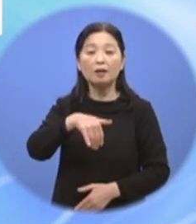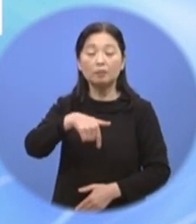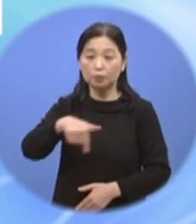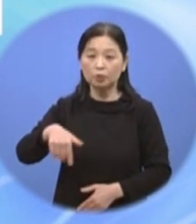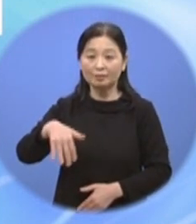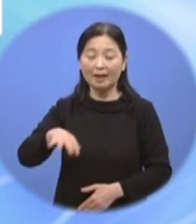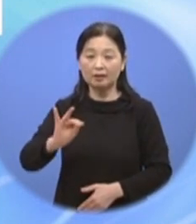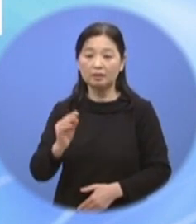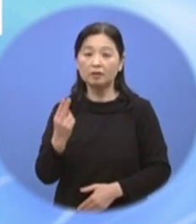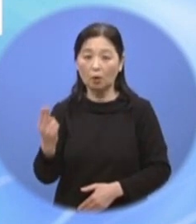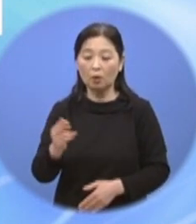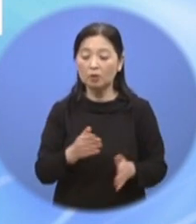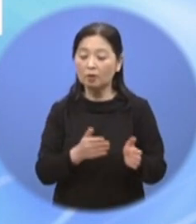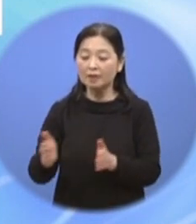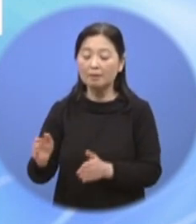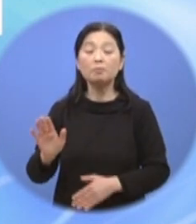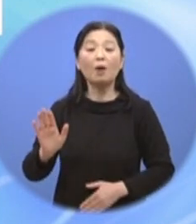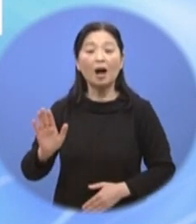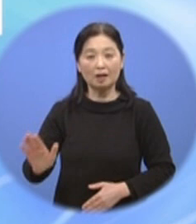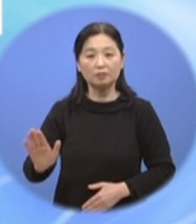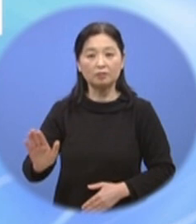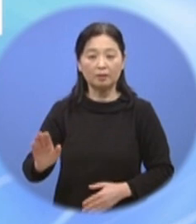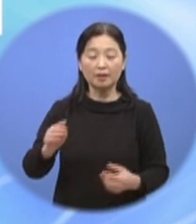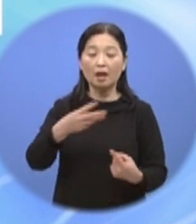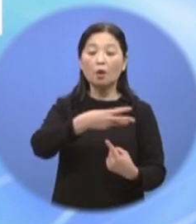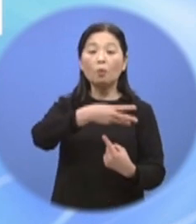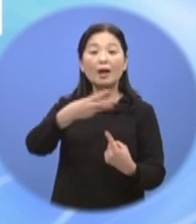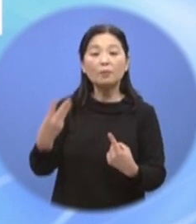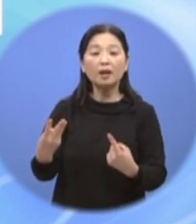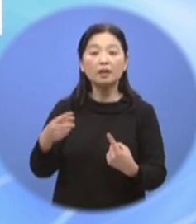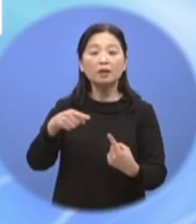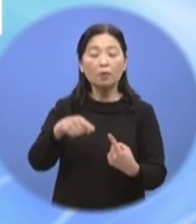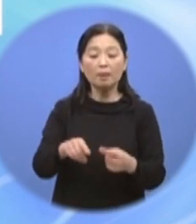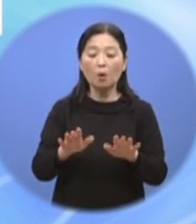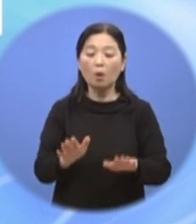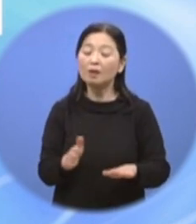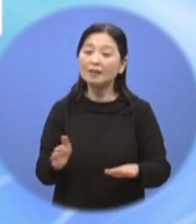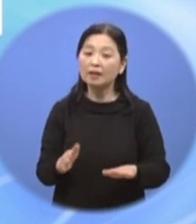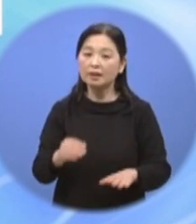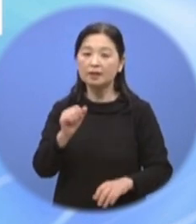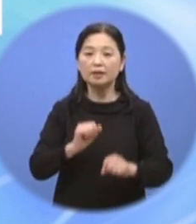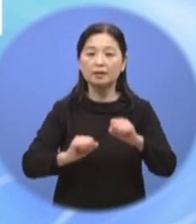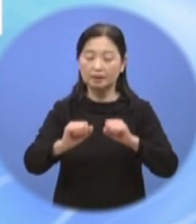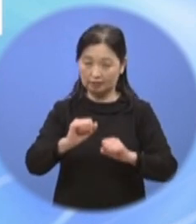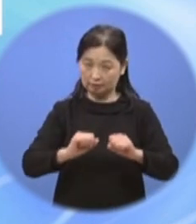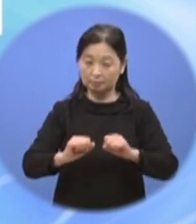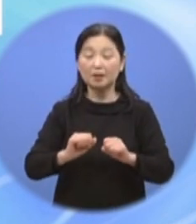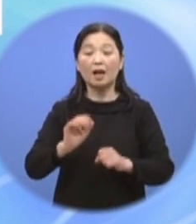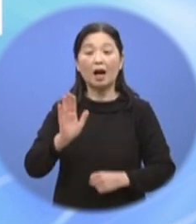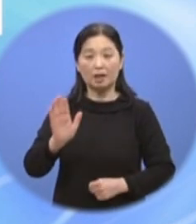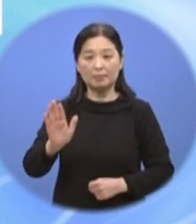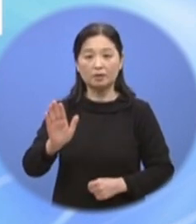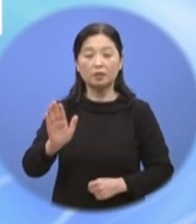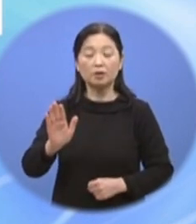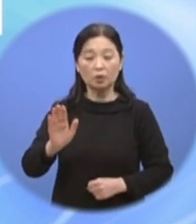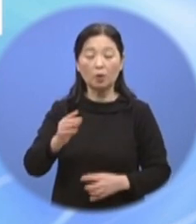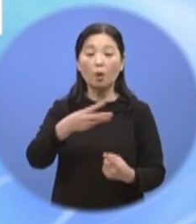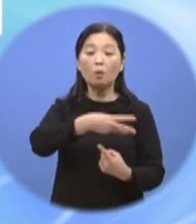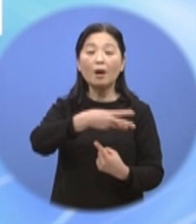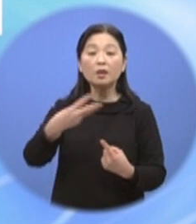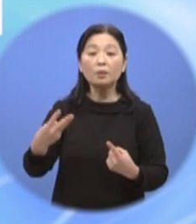ね Wi-Fi、これは最近ですね特に力を入れまして、Wi-Fi の普及率では、日本